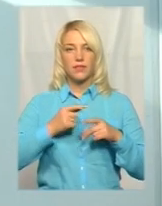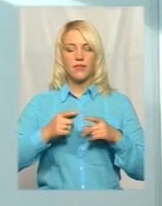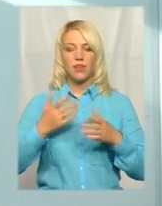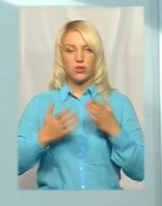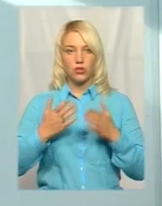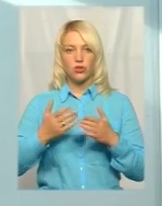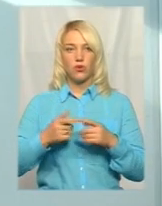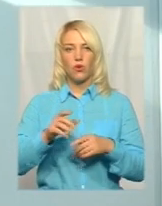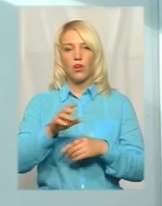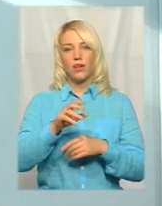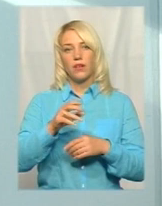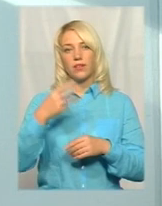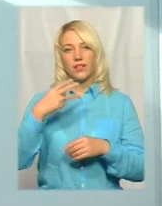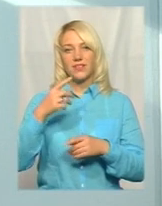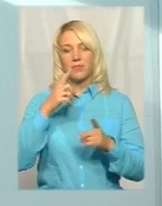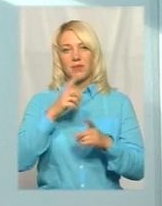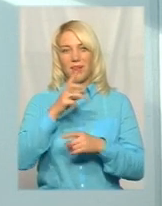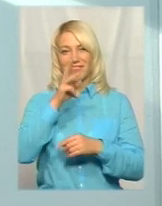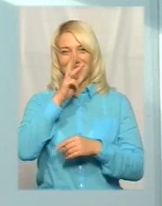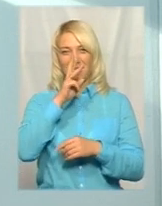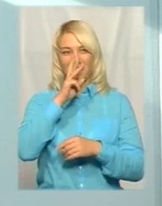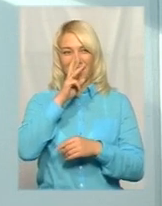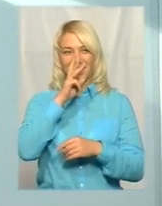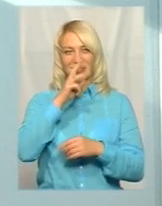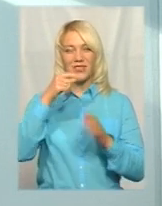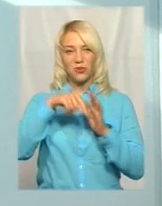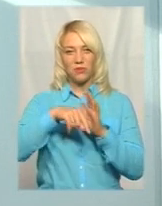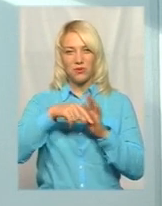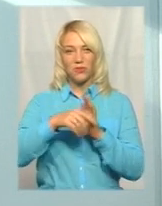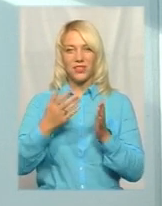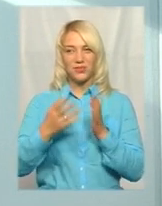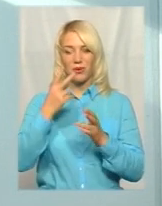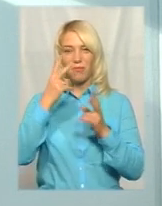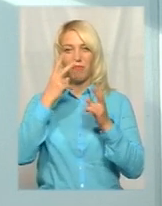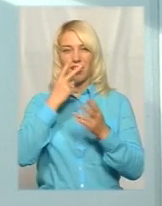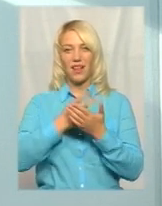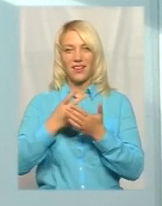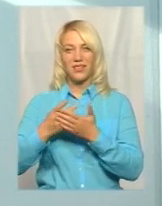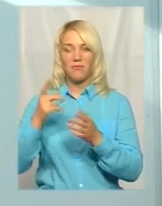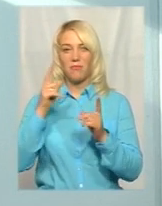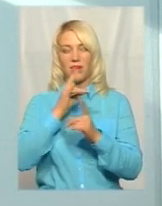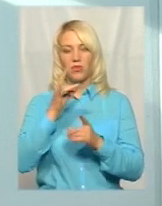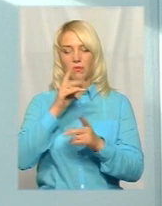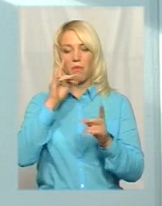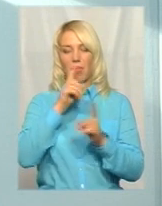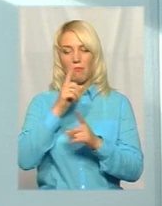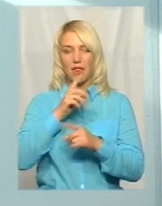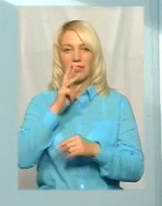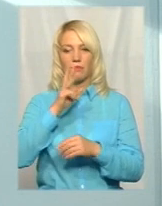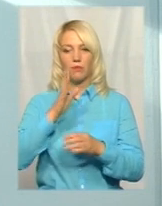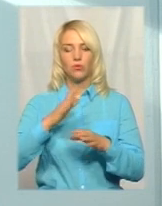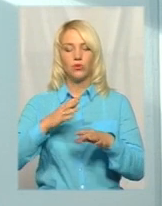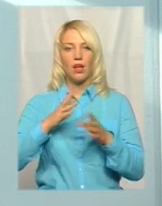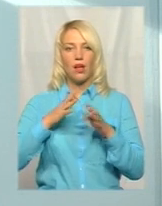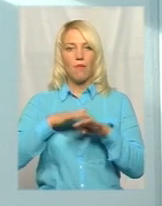штрафні санкції 30 мінімальних заробітних плат. Тобто, у випадку перегляду розміру мінімальної заробітної плати штрафи будуть перераховані. На даний